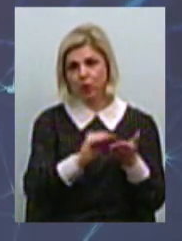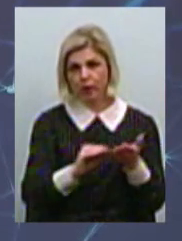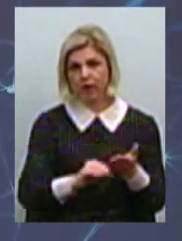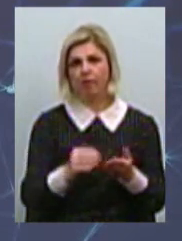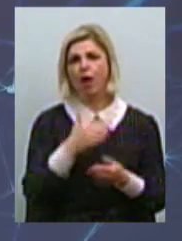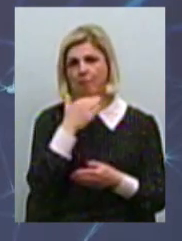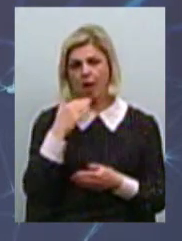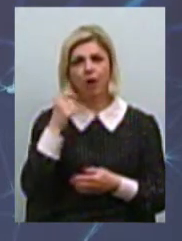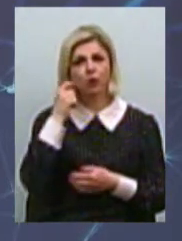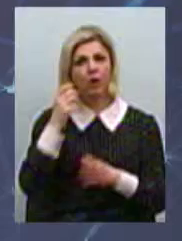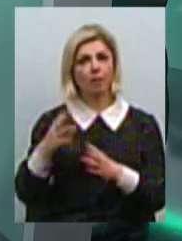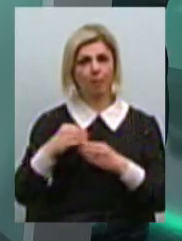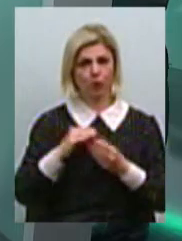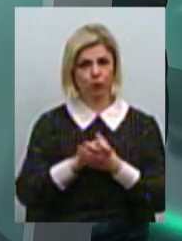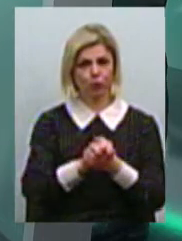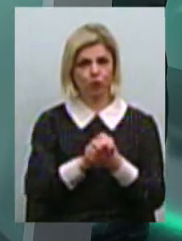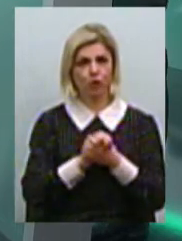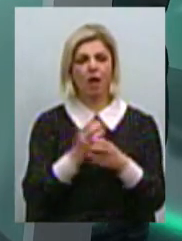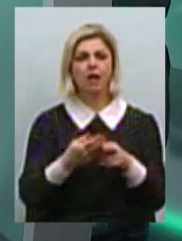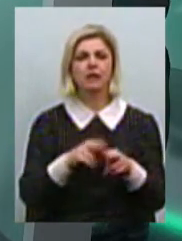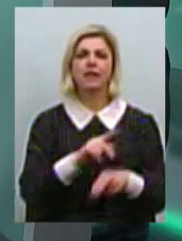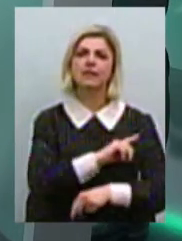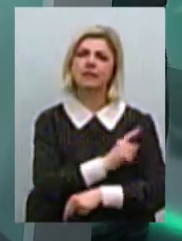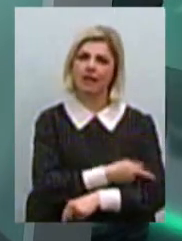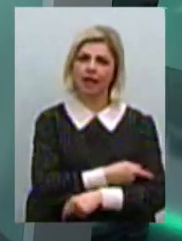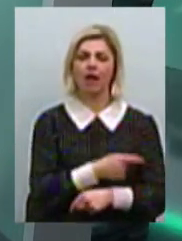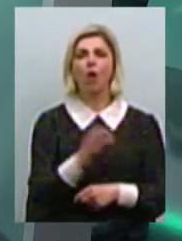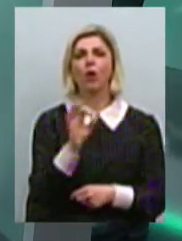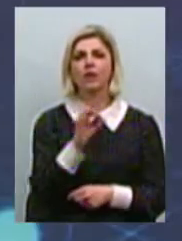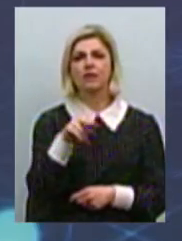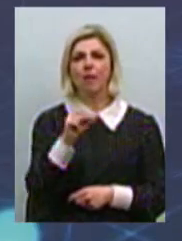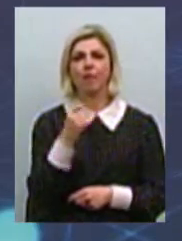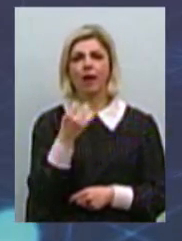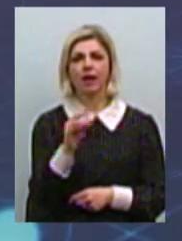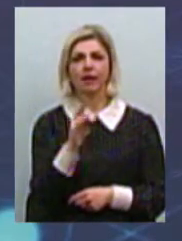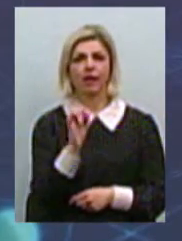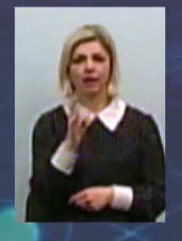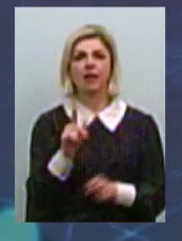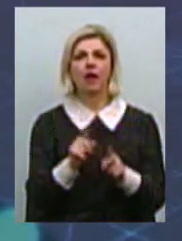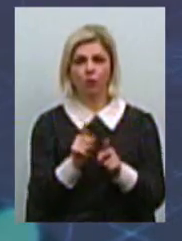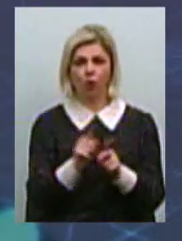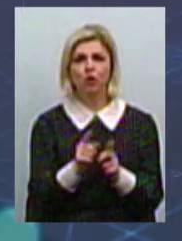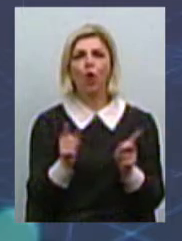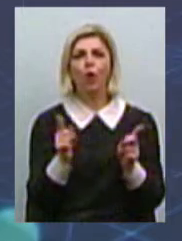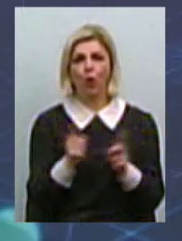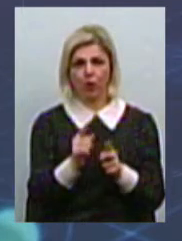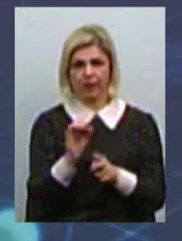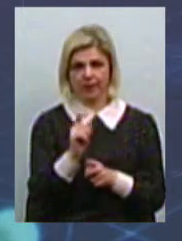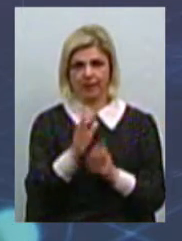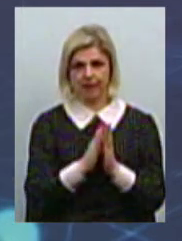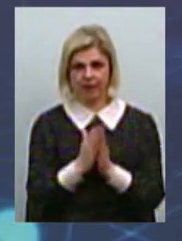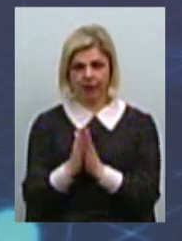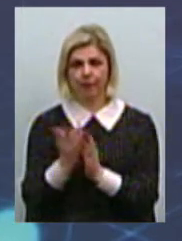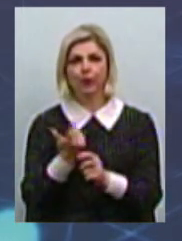ну, це дійсно такі дуже сильні сторони. Олексія Пайкіна теж уривки з книги. Тут дуже-дуже